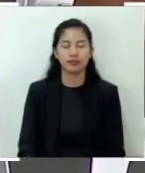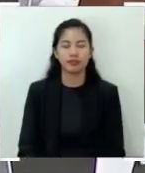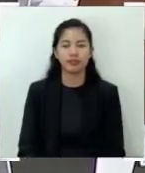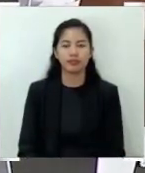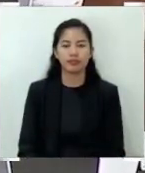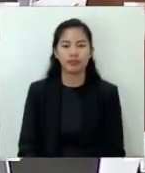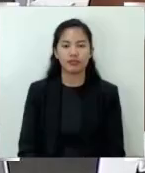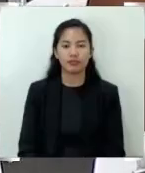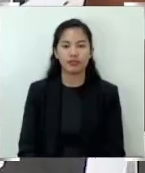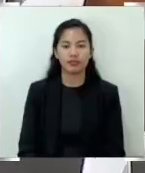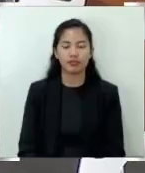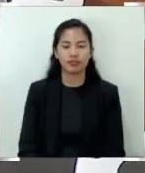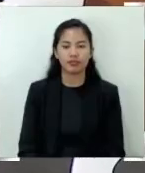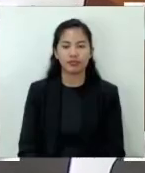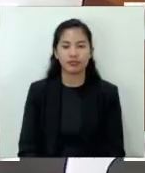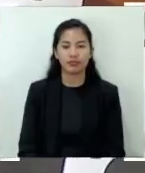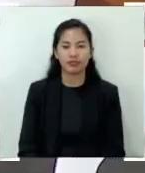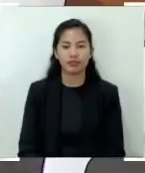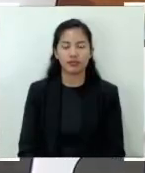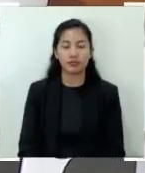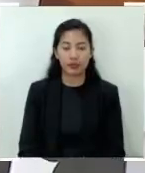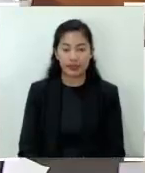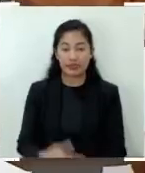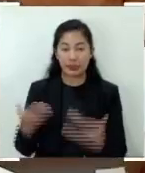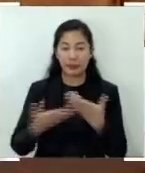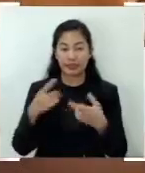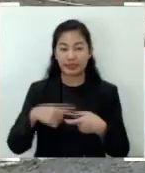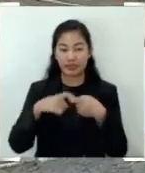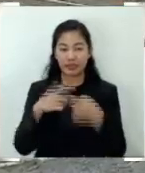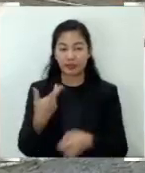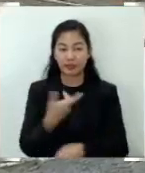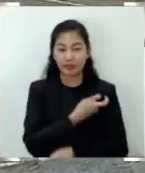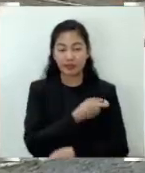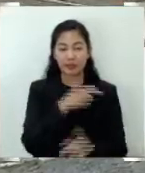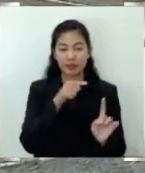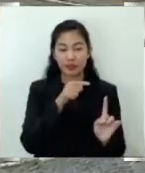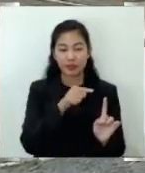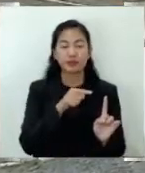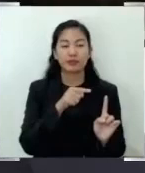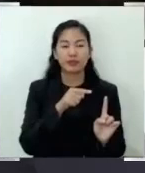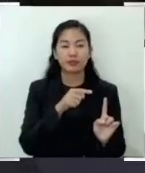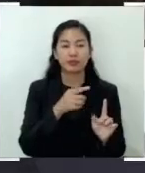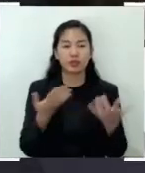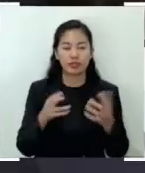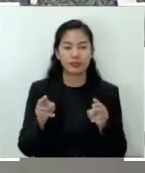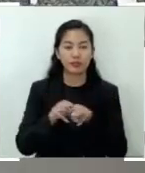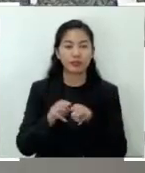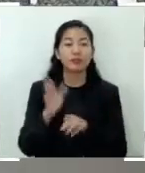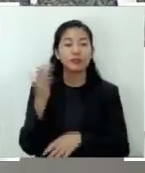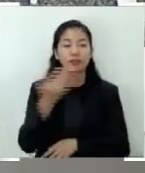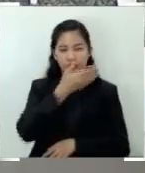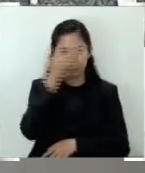Muntikan pang maudlot ang pagpapabakuna ni Hazel Fajardo sa Marikina Sports Complex. Makaraang makalimutang magdala ng face